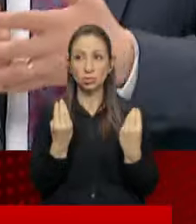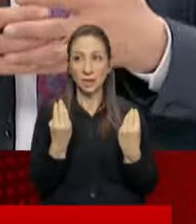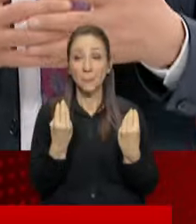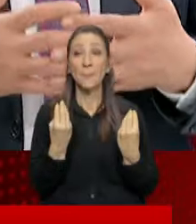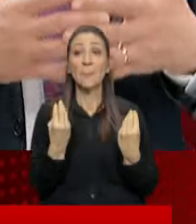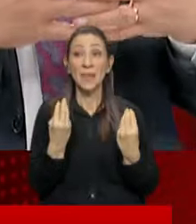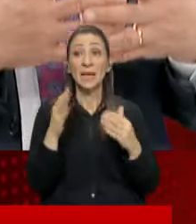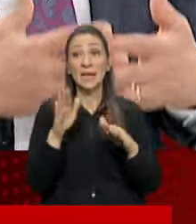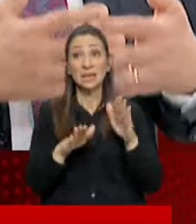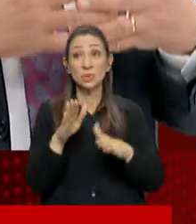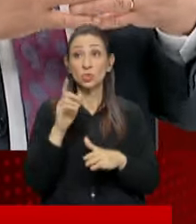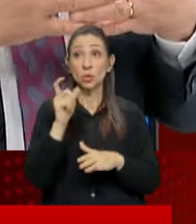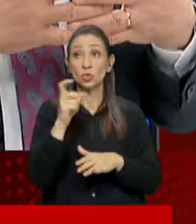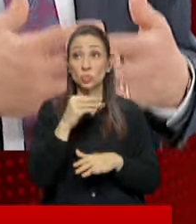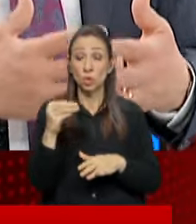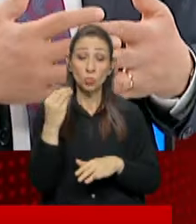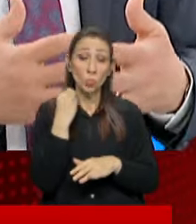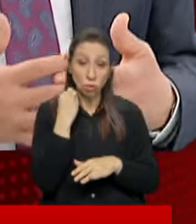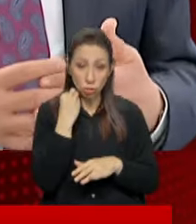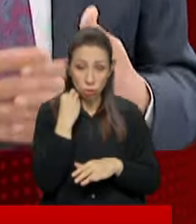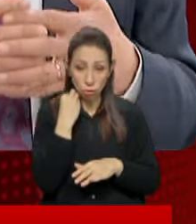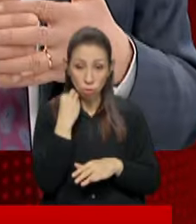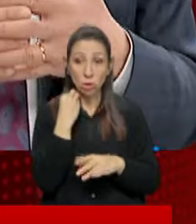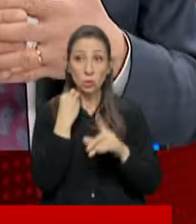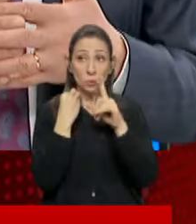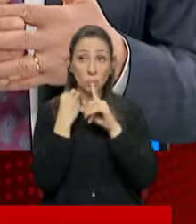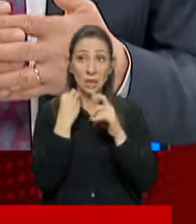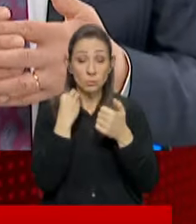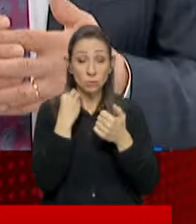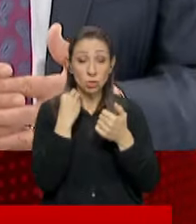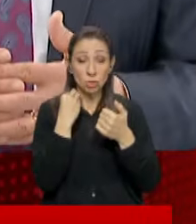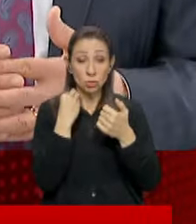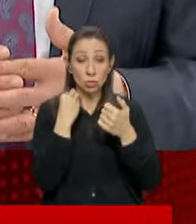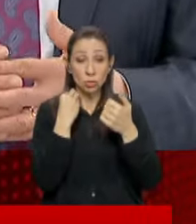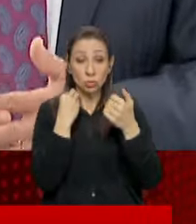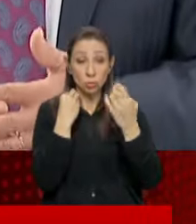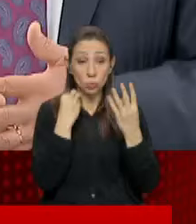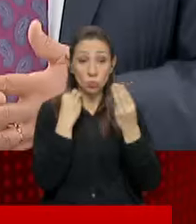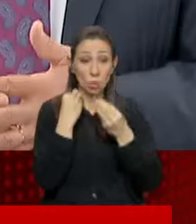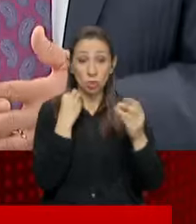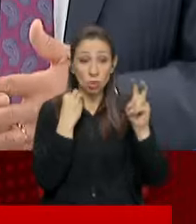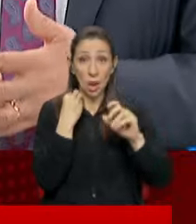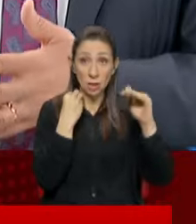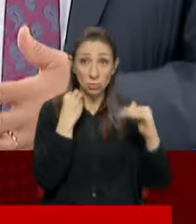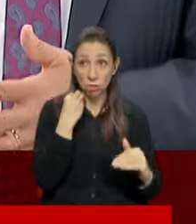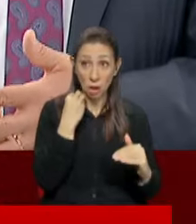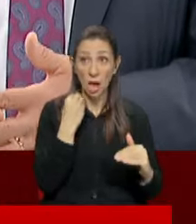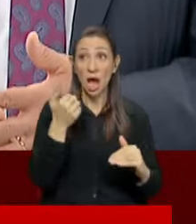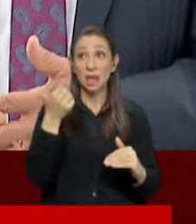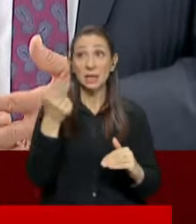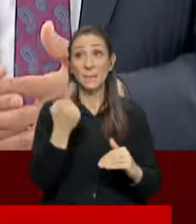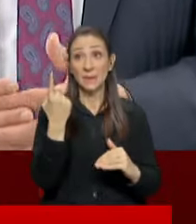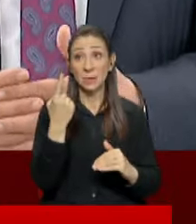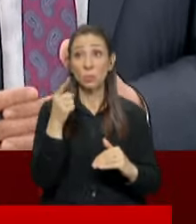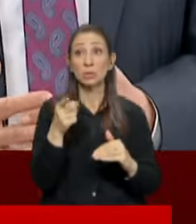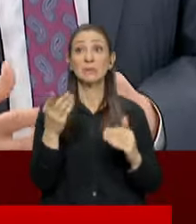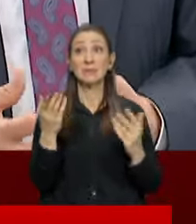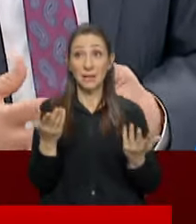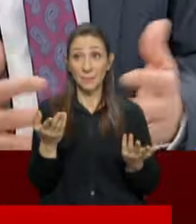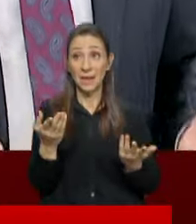Yani yaklaşık 9 milyon dolar borç, yani 160-170 milyon dolara düştü. Öyle söyleyeyim. Yani 6'da 1'e düştü. Bu